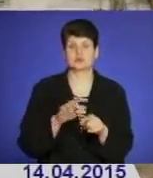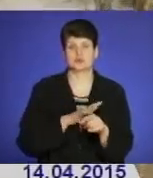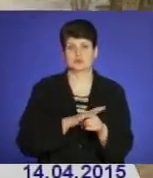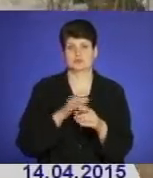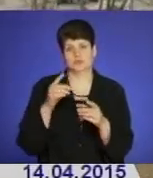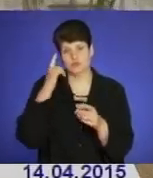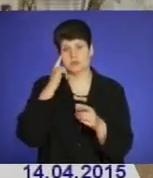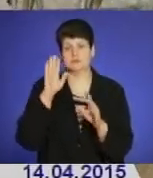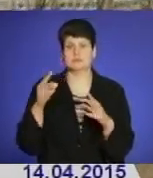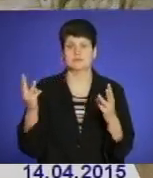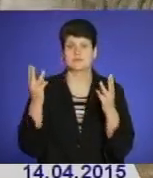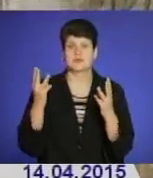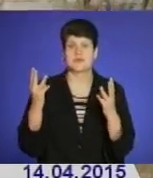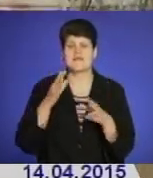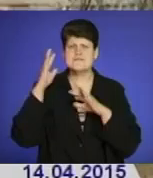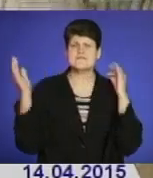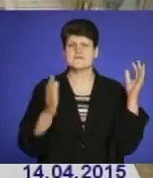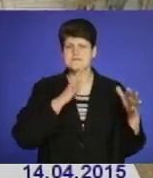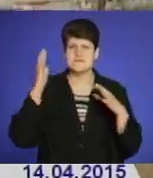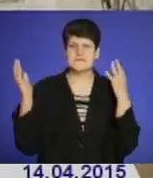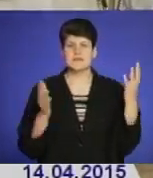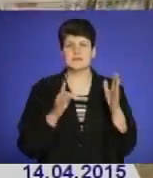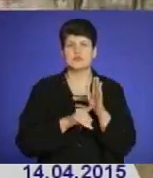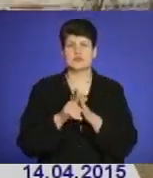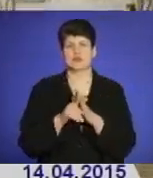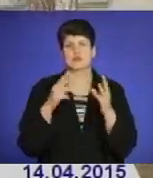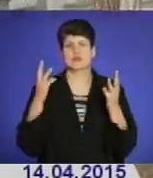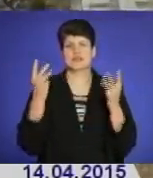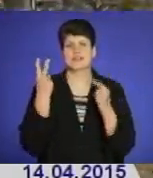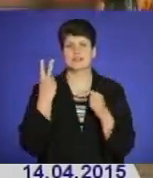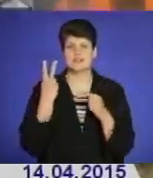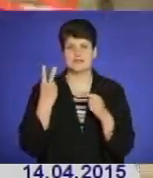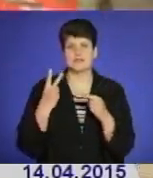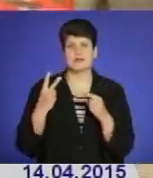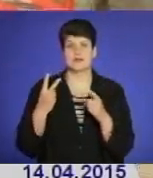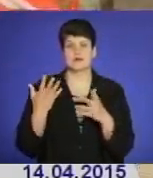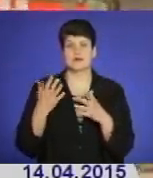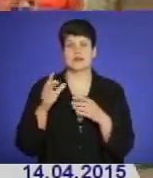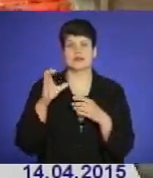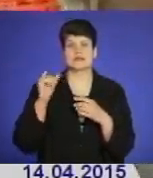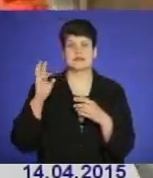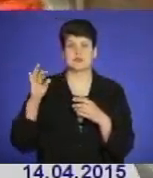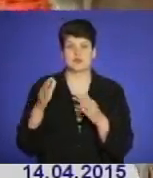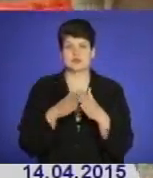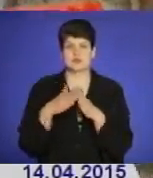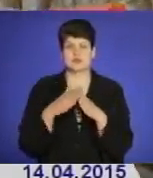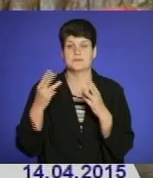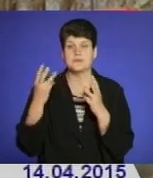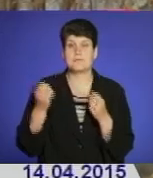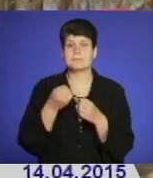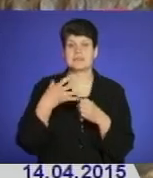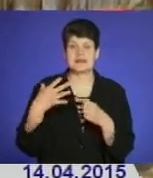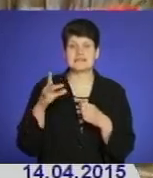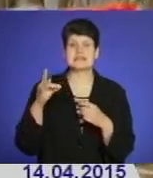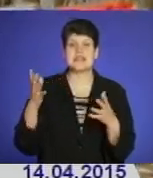загоряння. Вітер роздмухував полум'я, від чого зайнялися дві копиці сіна на сусідських подвір'ях. За 15 рятувальників